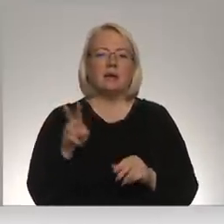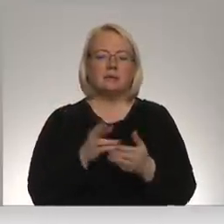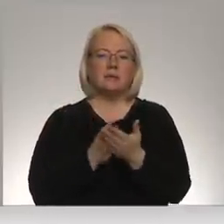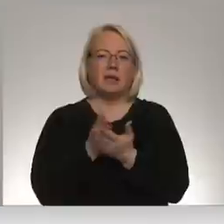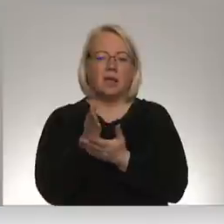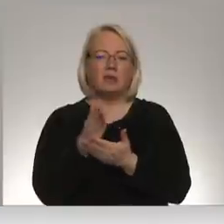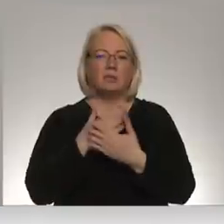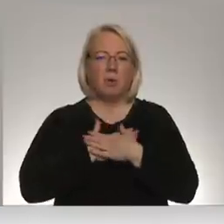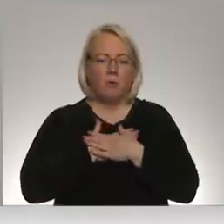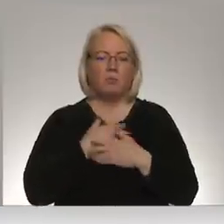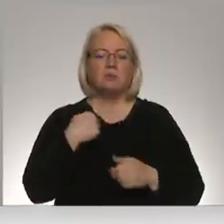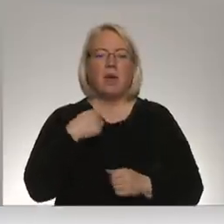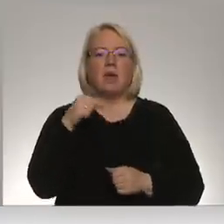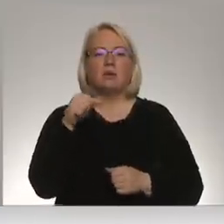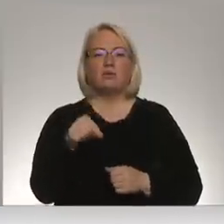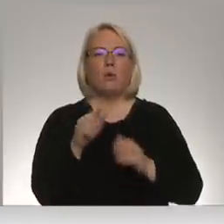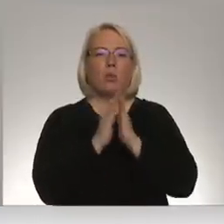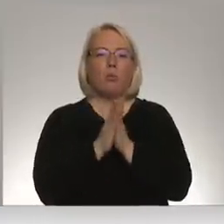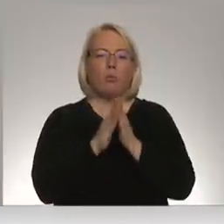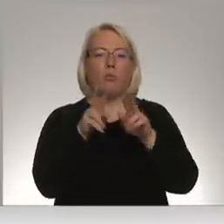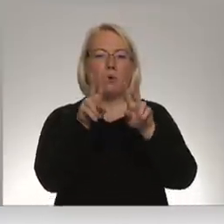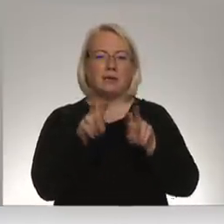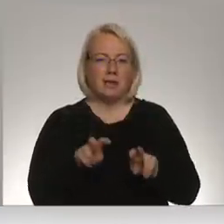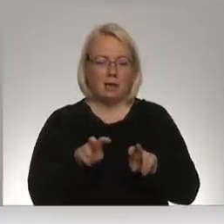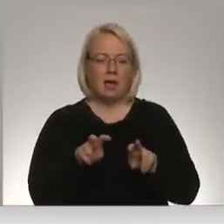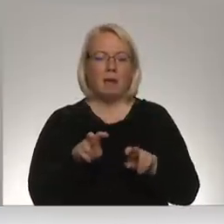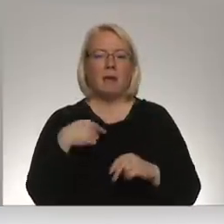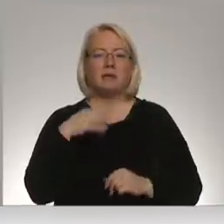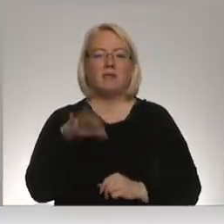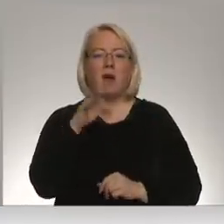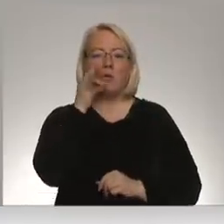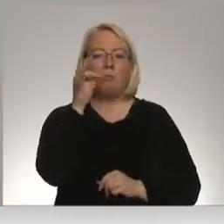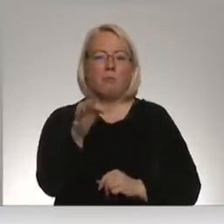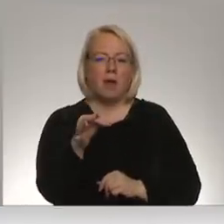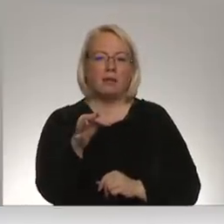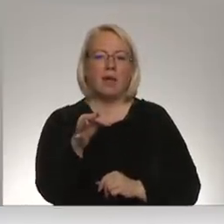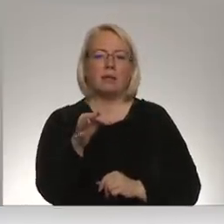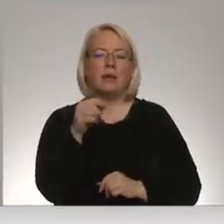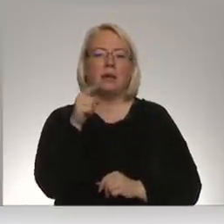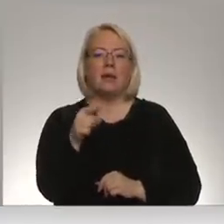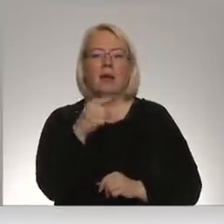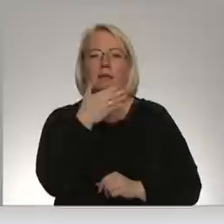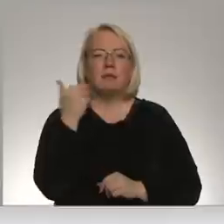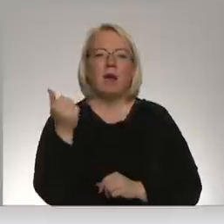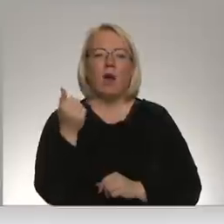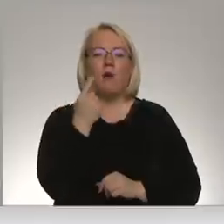individuāli šo te lūgumu izskatām. Katrā ziņā es varu pateikt, ka tas tie nav, kas